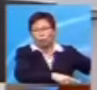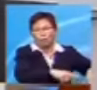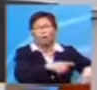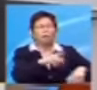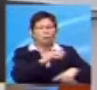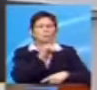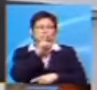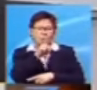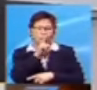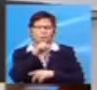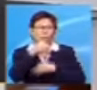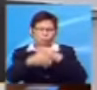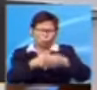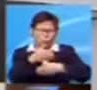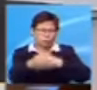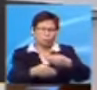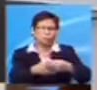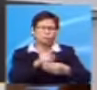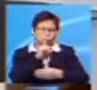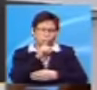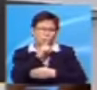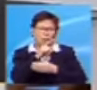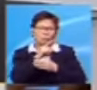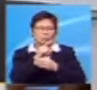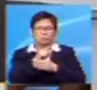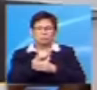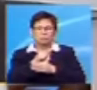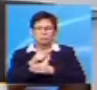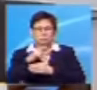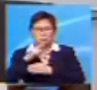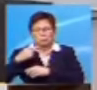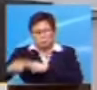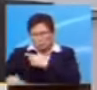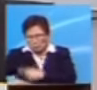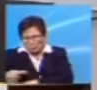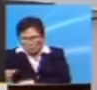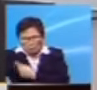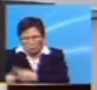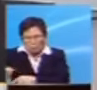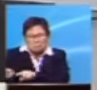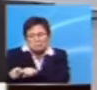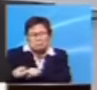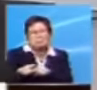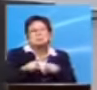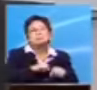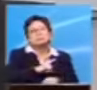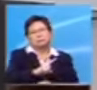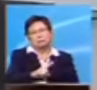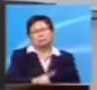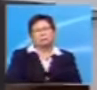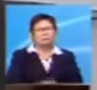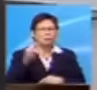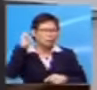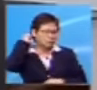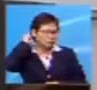Tu memang dia dalam proses dia memang nak menyamarlah dia nak bagi nampak macam orang Islam rambut dia merah